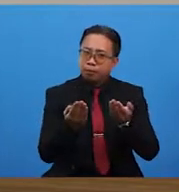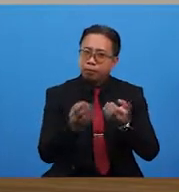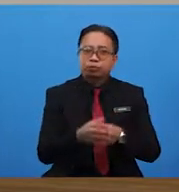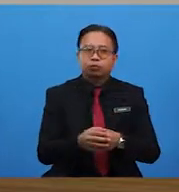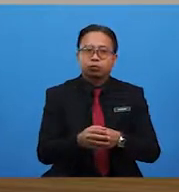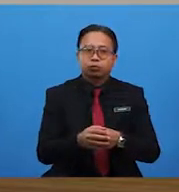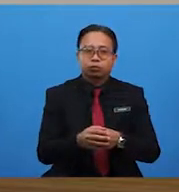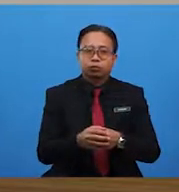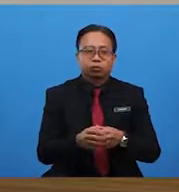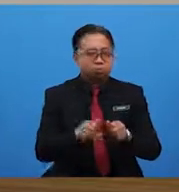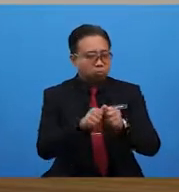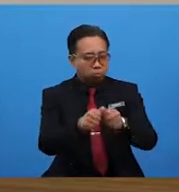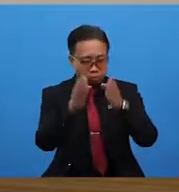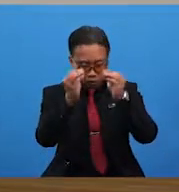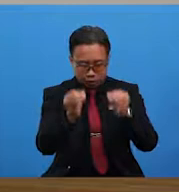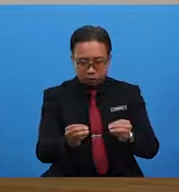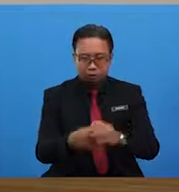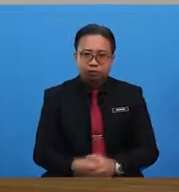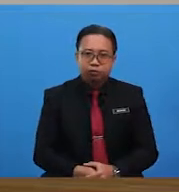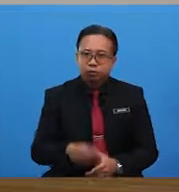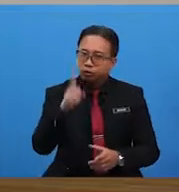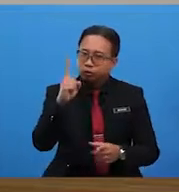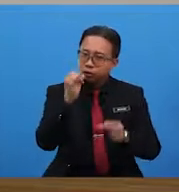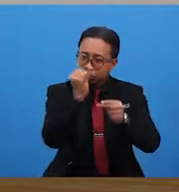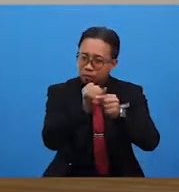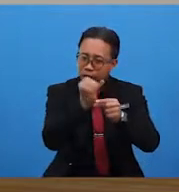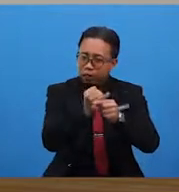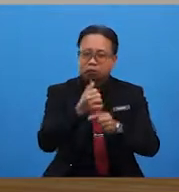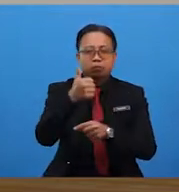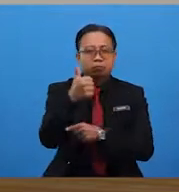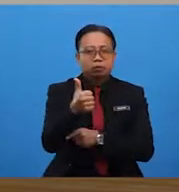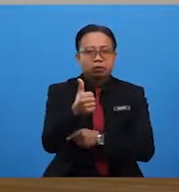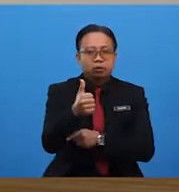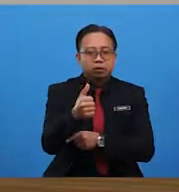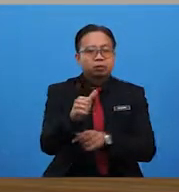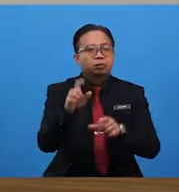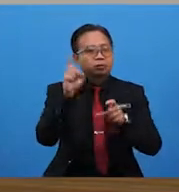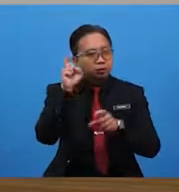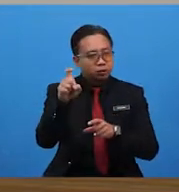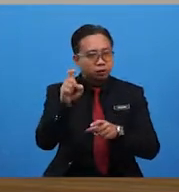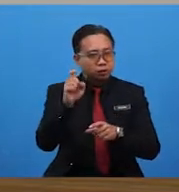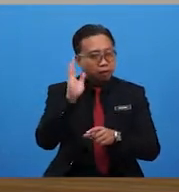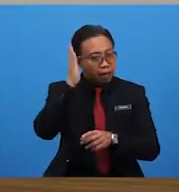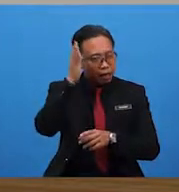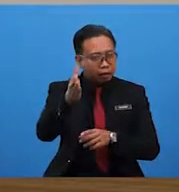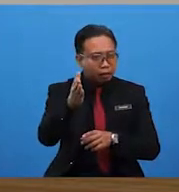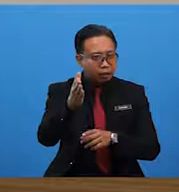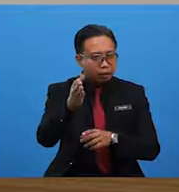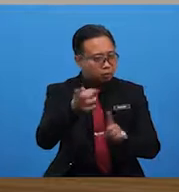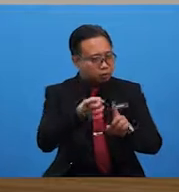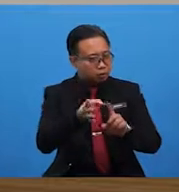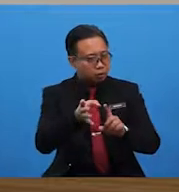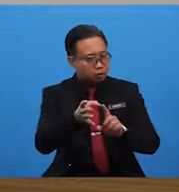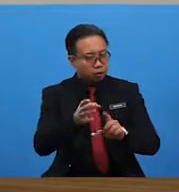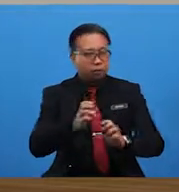manusia sebuah karya yang hebat tentu akan capai mencekik emosi